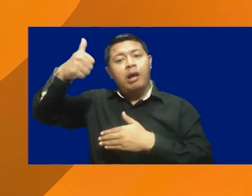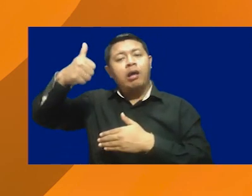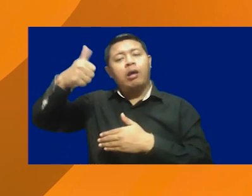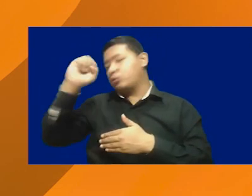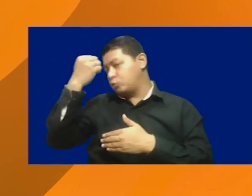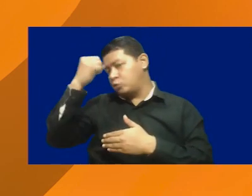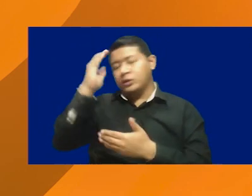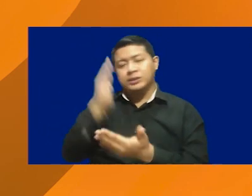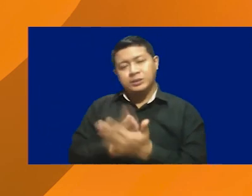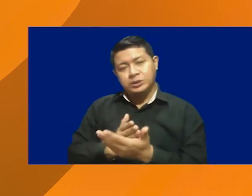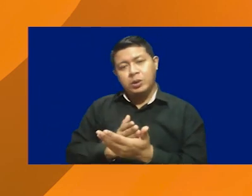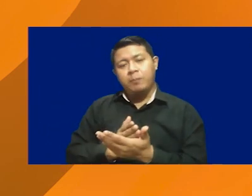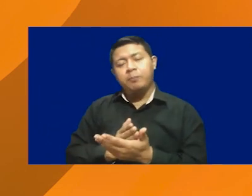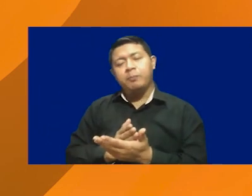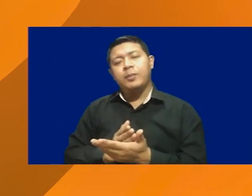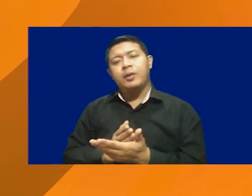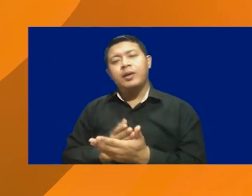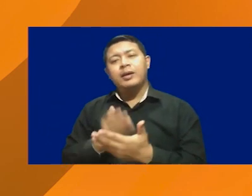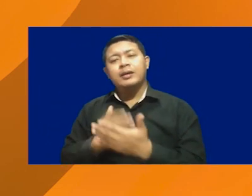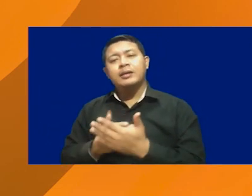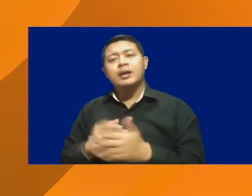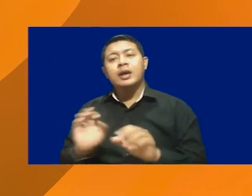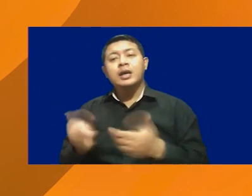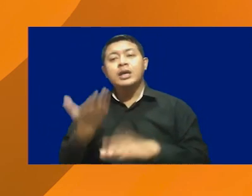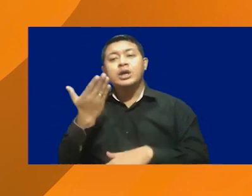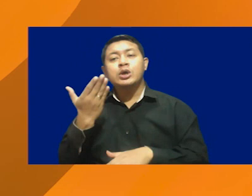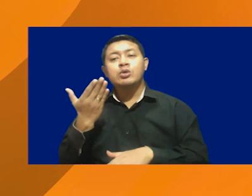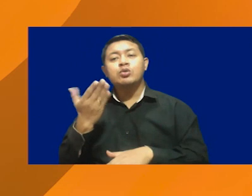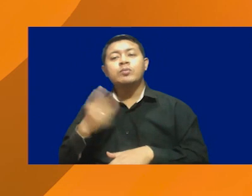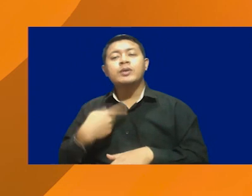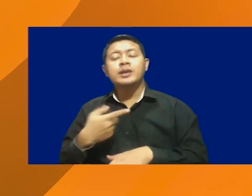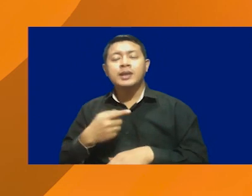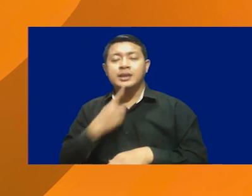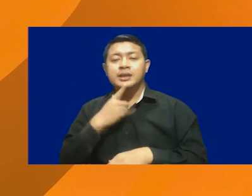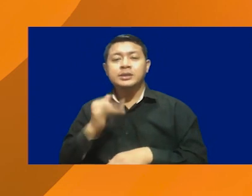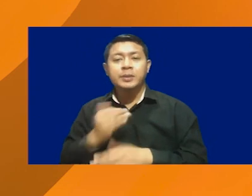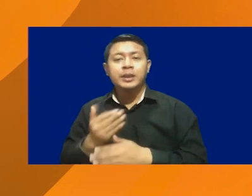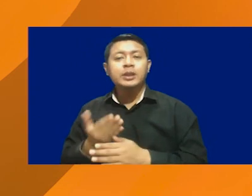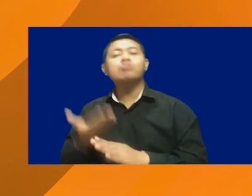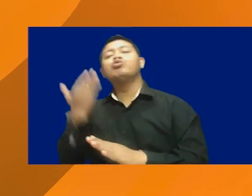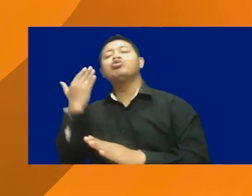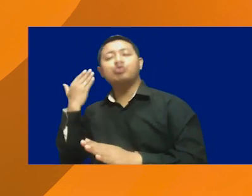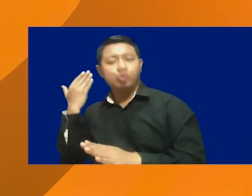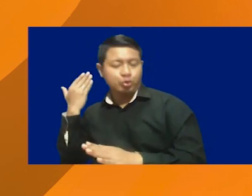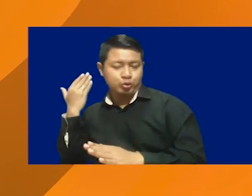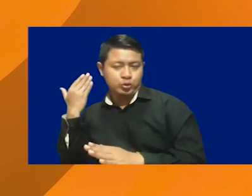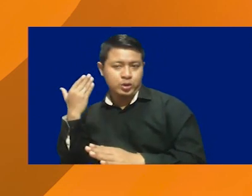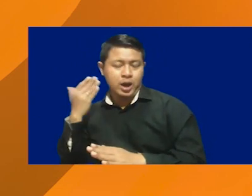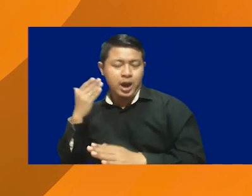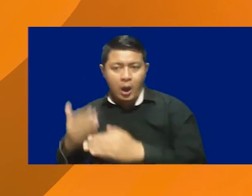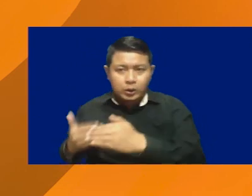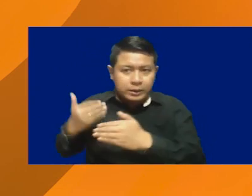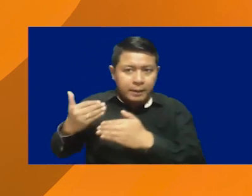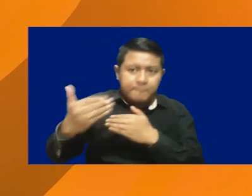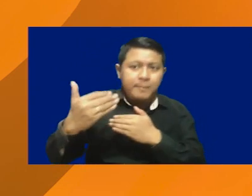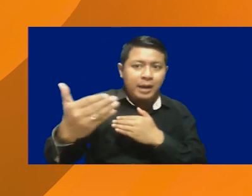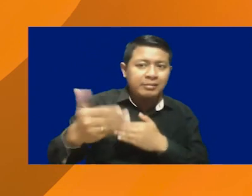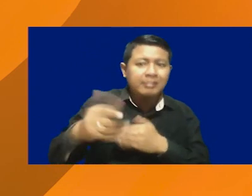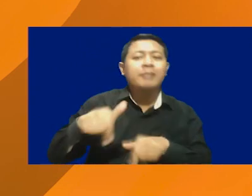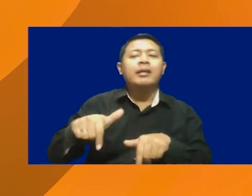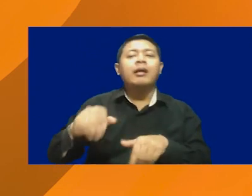sempurna menjadi terhenti dalam prosesnya. Atau bahkan kadang-kadang mundur dalam prosesnya. Sehingga